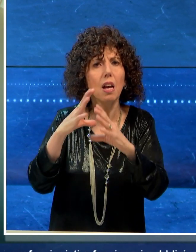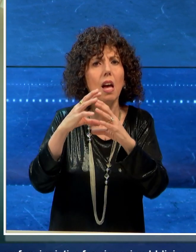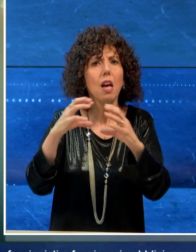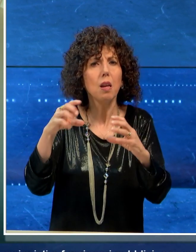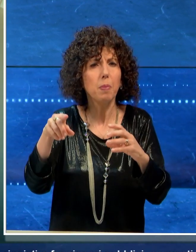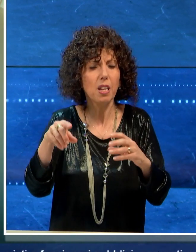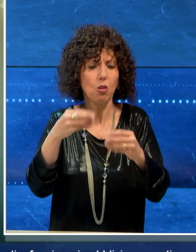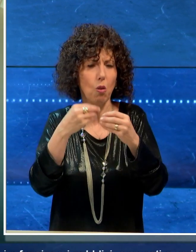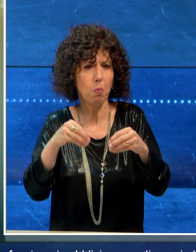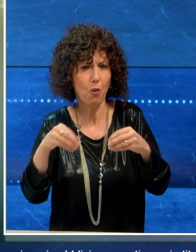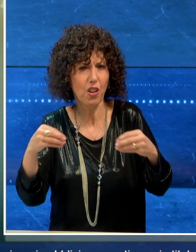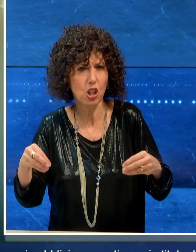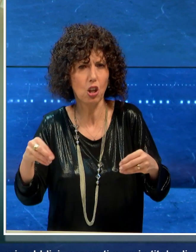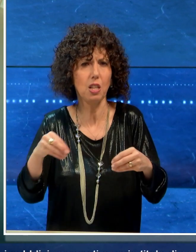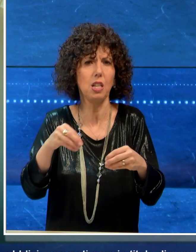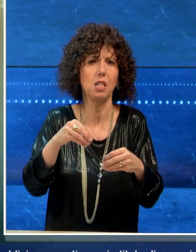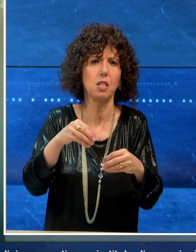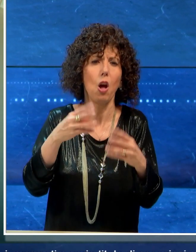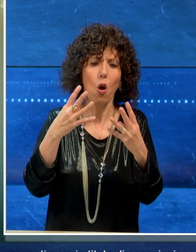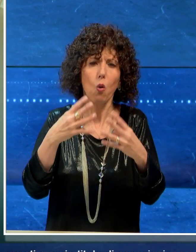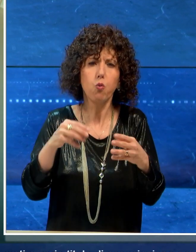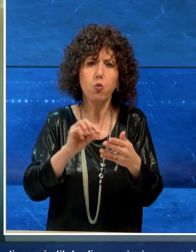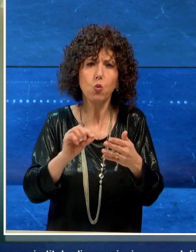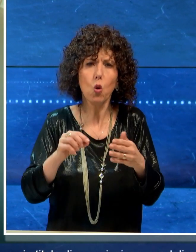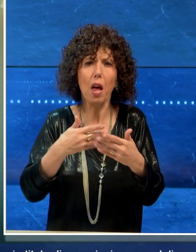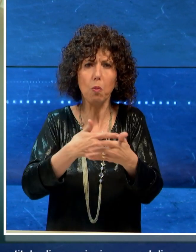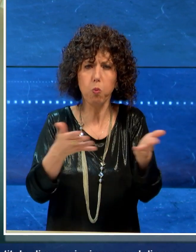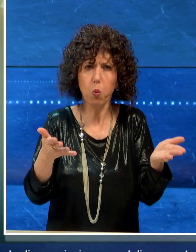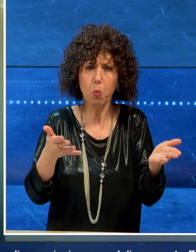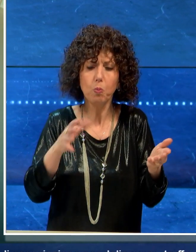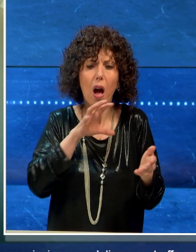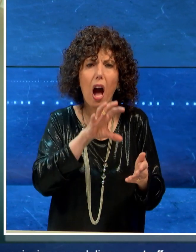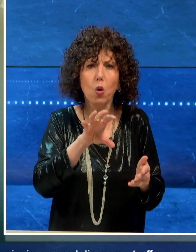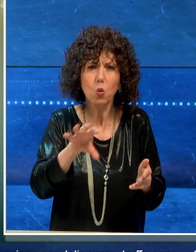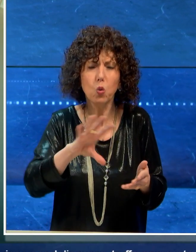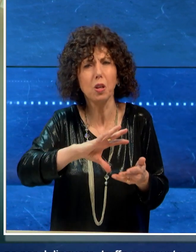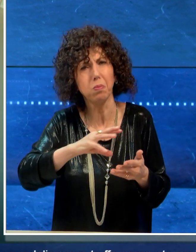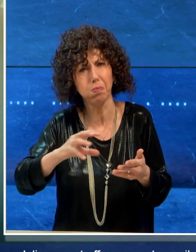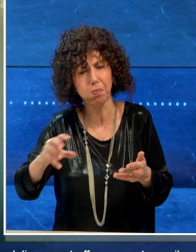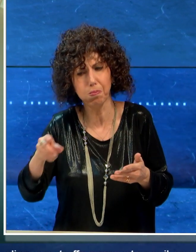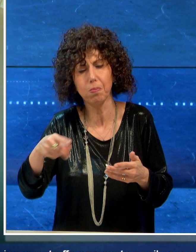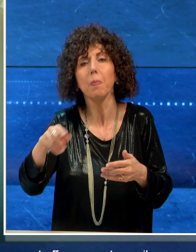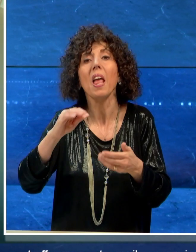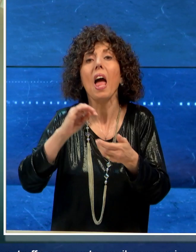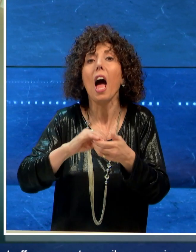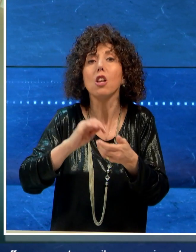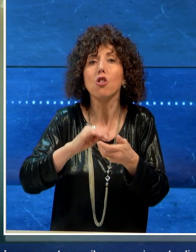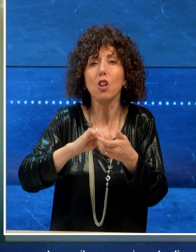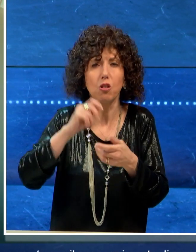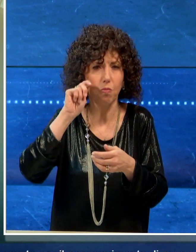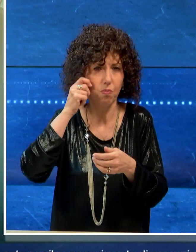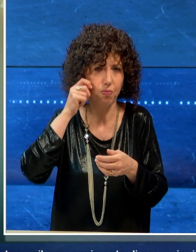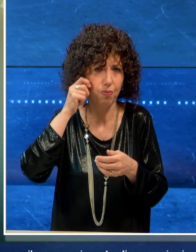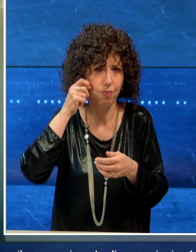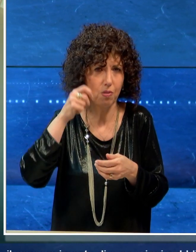professionisti e funzionari pubblici accusati a vario titolo di associazione per